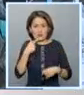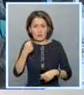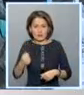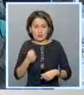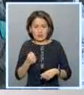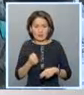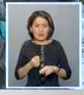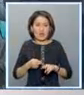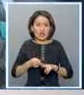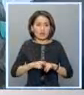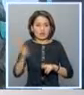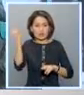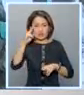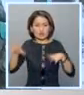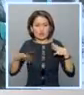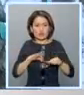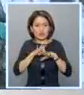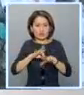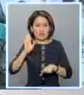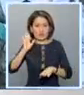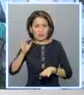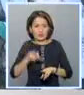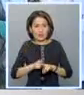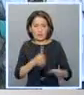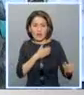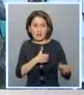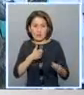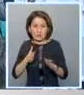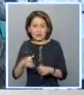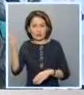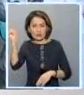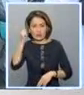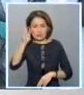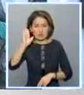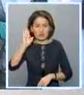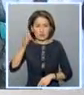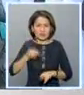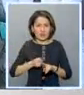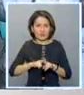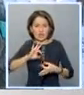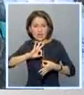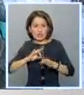дәріс алып, бір нәтижеге, бір мағынаға келіп, сол салада